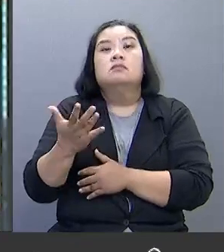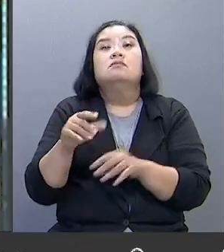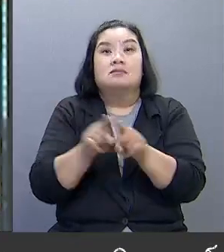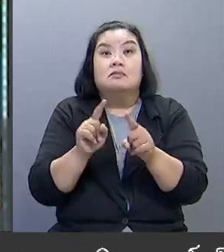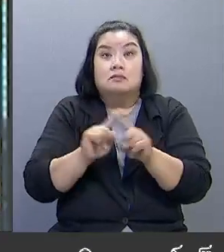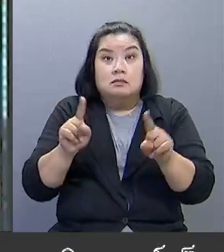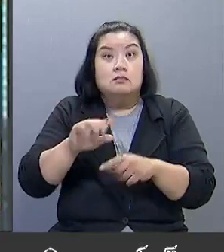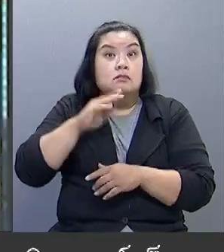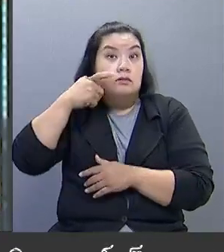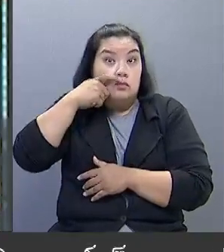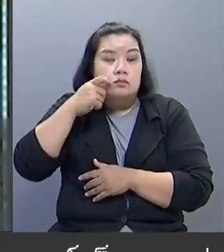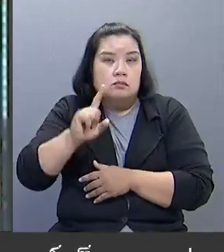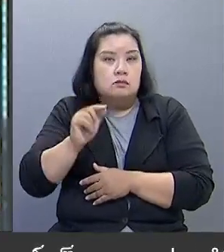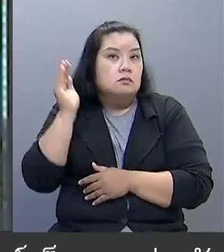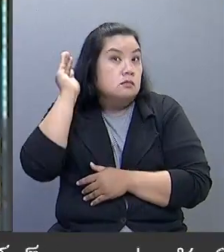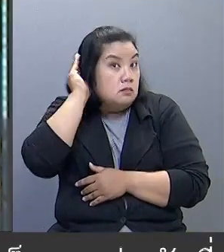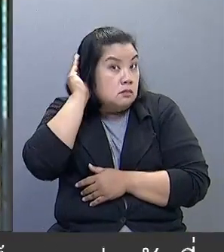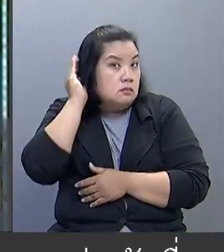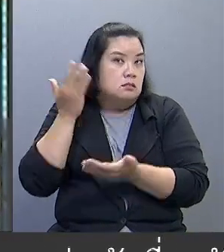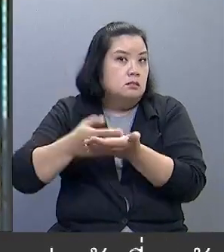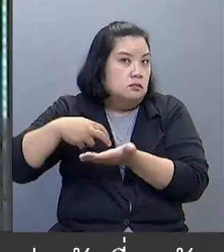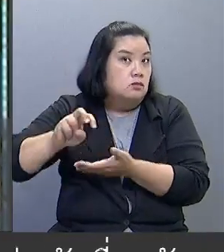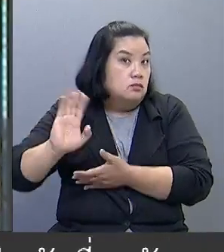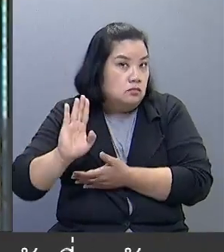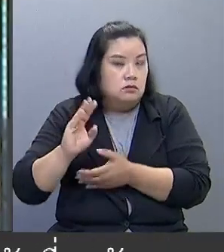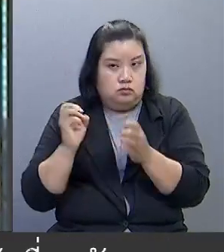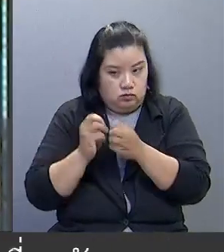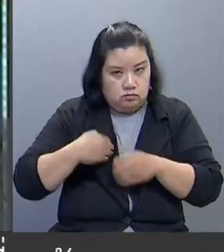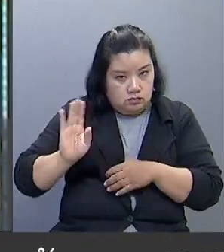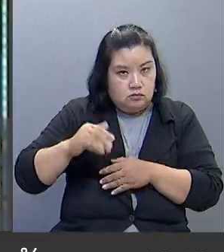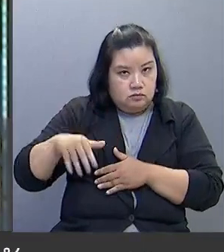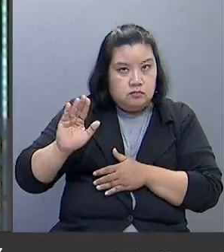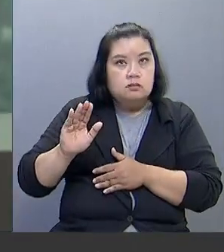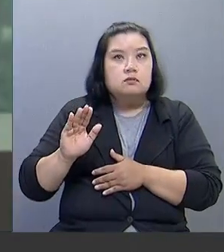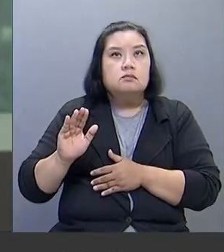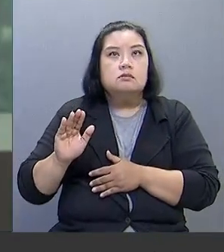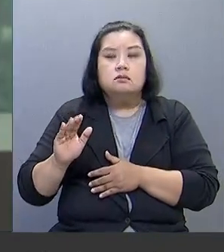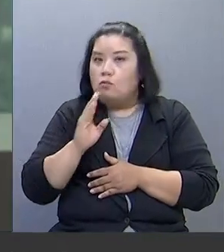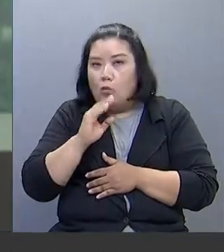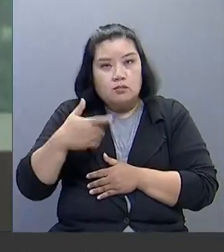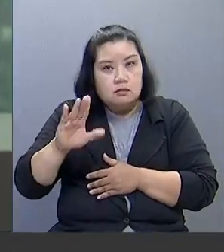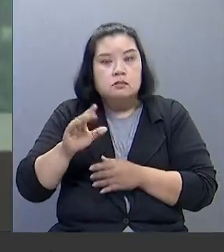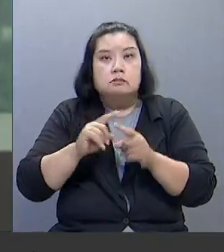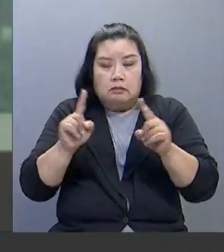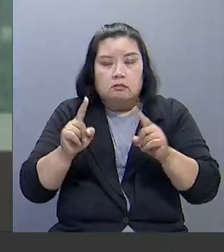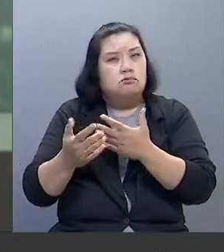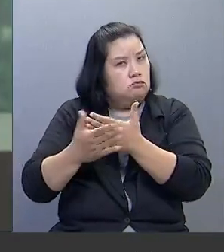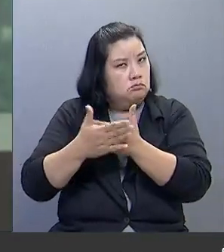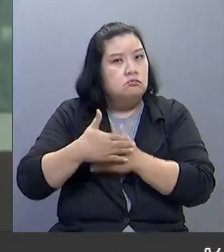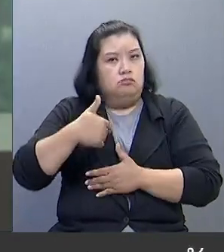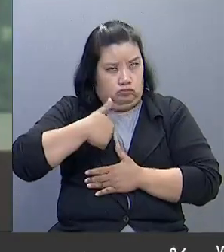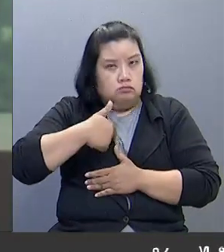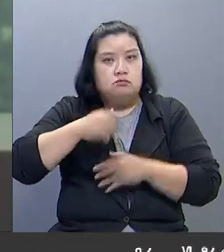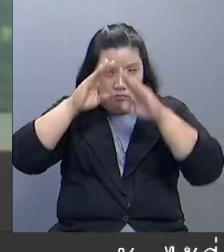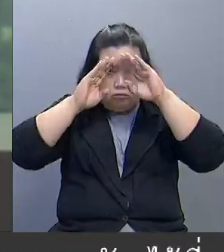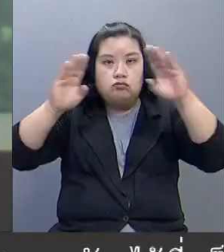ำนี้ไม่เชื่อ ไม่โอน ไม่ตองมายมกัฉันเออ พูดไปเลย และจรจงกขอเ้ย้ำนะครับคผมมอทประสบ